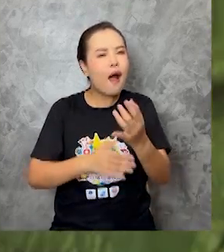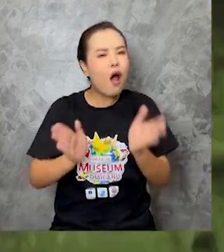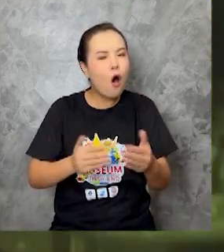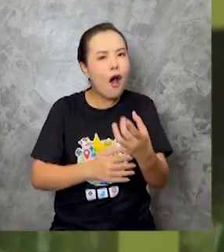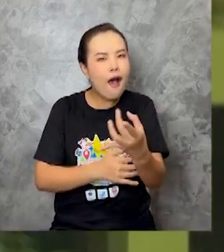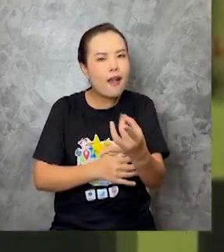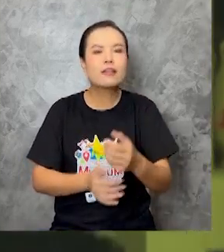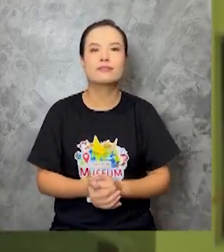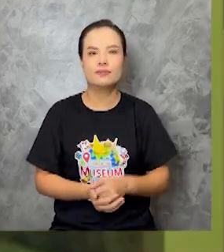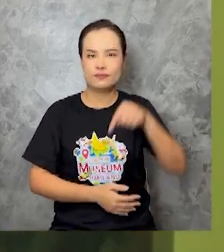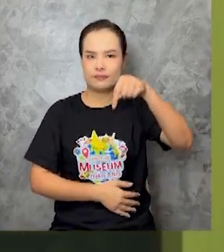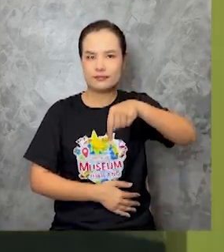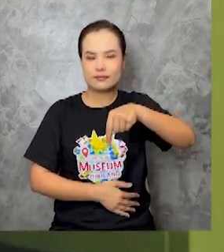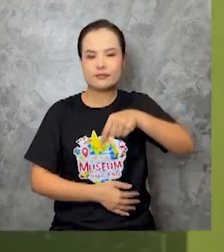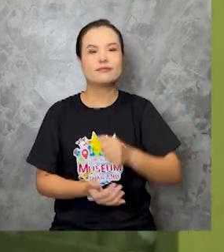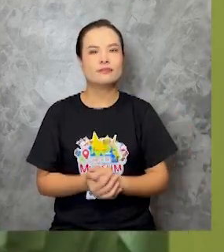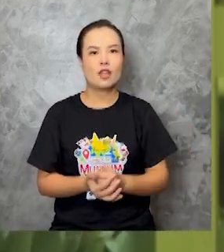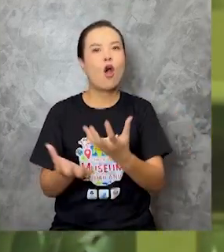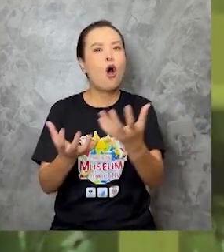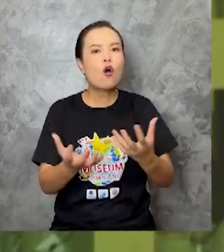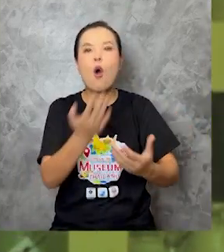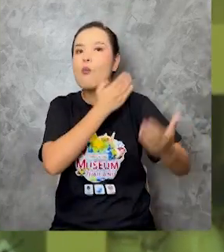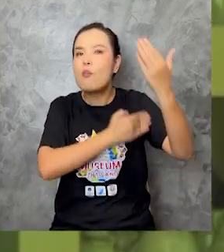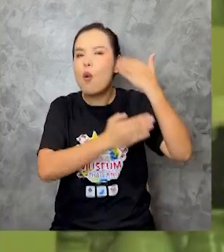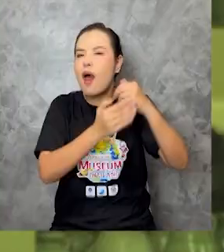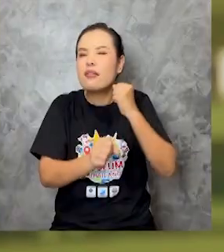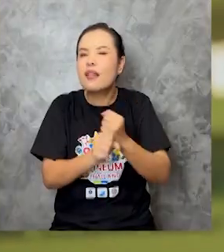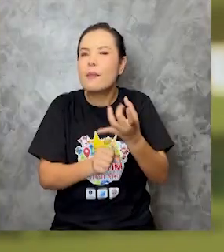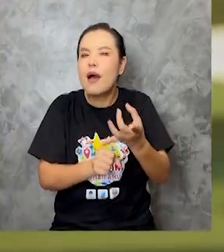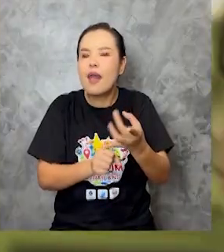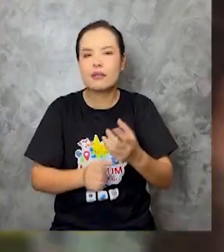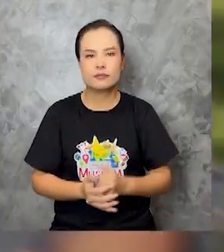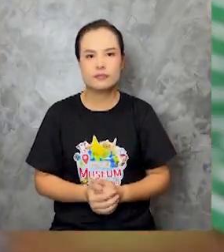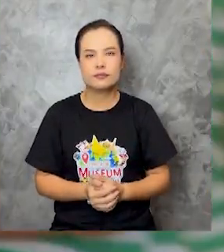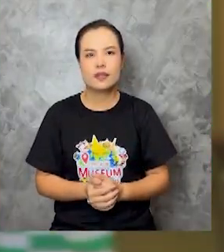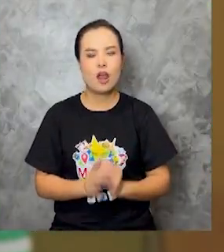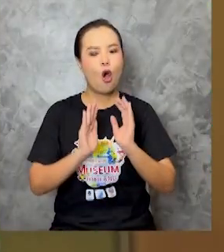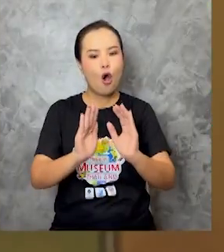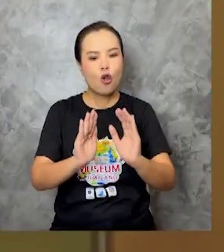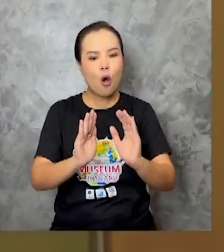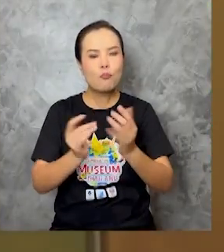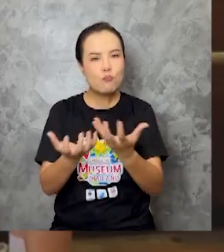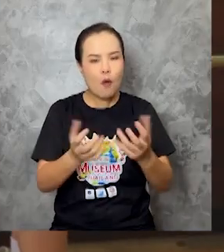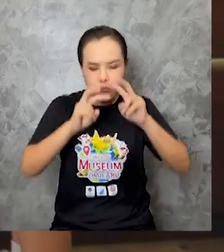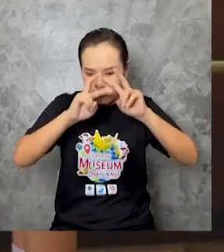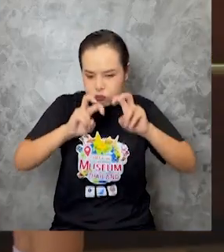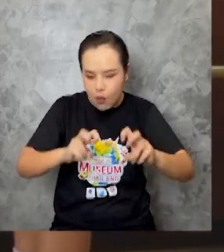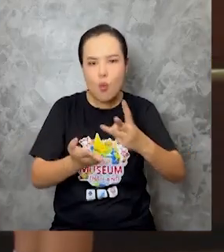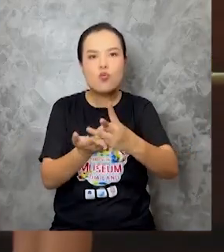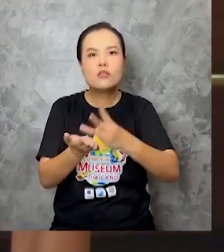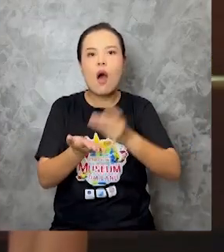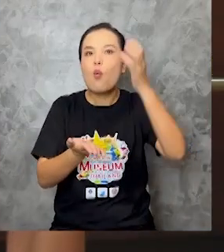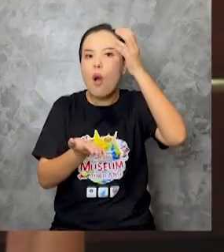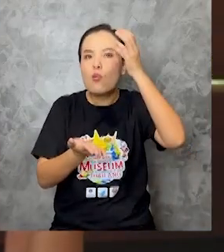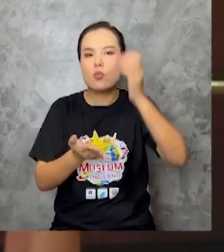นี่มันห้องอะไรนะครับพี่เฟิร์น อันนี้เป็นห้องคลังโบราณวัตถุครับ แล้วเอาไว้ทำอะไรเหรอคะ เพื่อที่จะเก็บอนุรักษ์แล้วก็เพื่อที่จะศึกษ